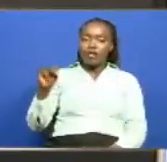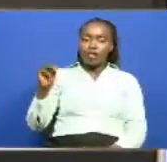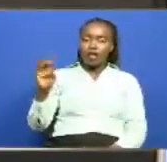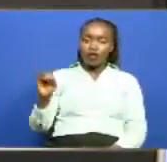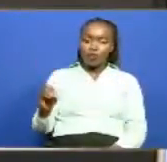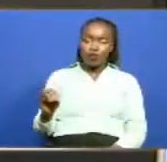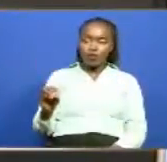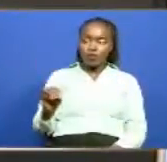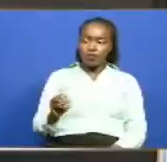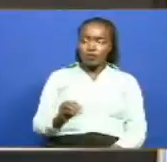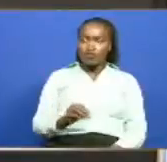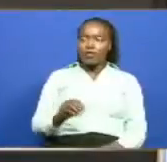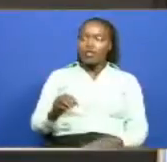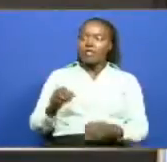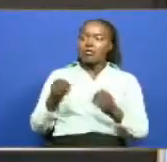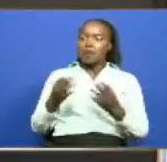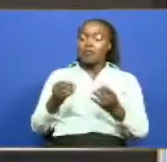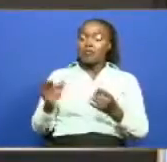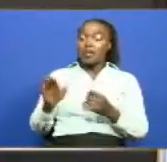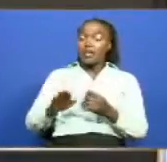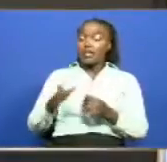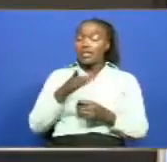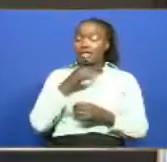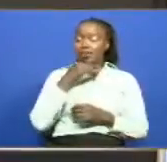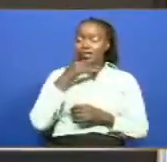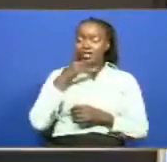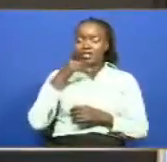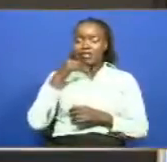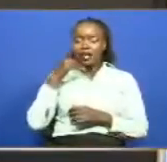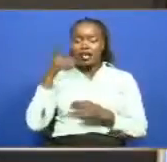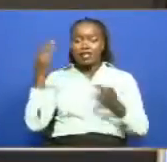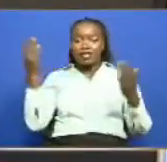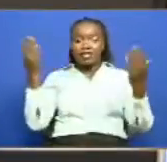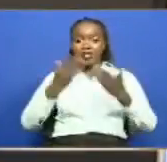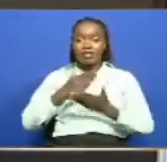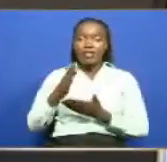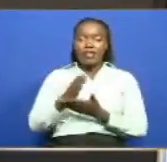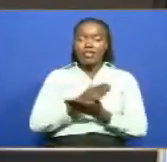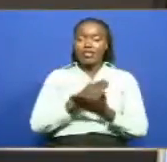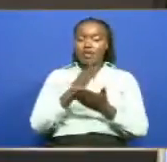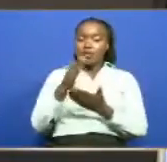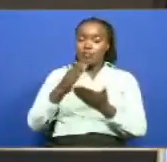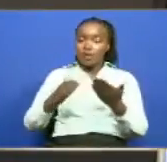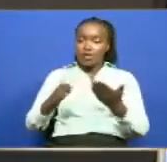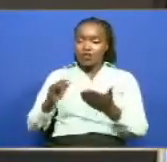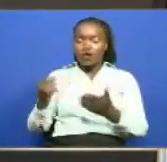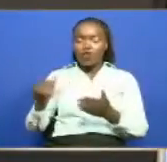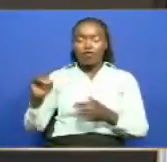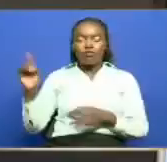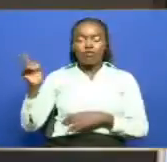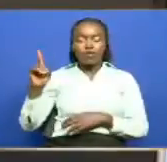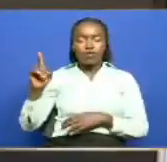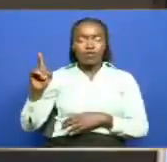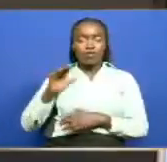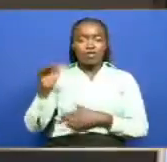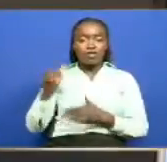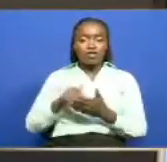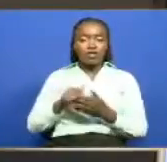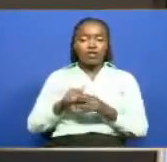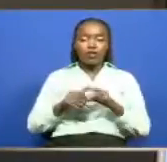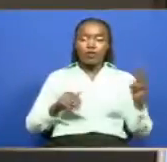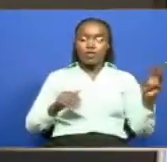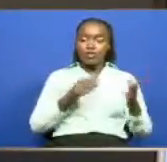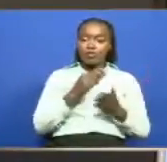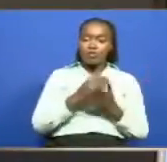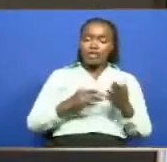maeneo mengi yatakuwa kishuhudia hali ya ukavu humu nchini usiku wa leo, baadhi ya maeneo hapa Nairobi sehemu za kati na magharibi mwa nchi tarajie kuwepo